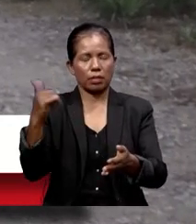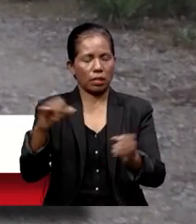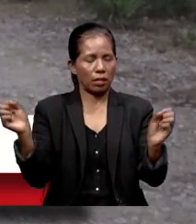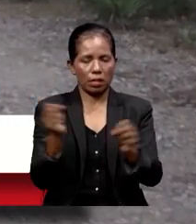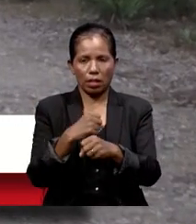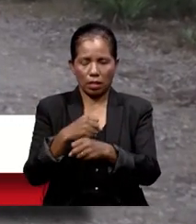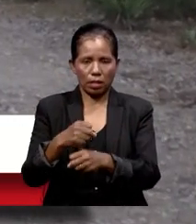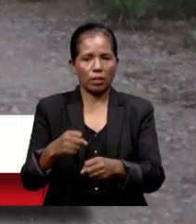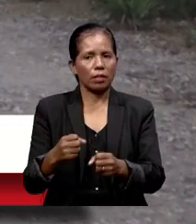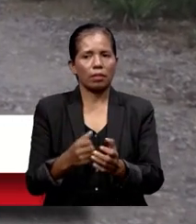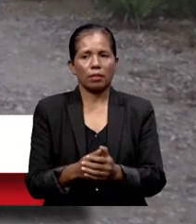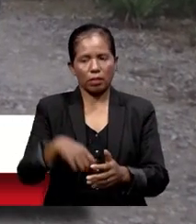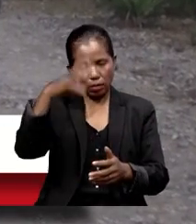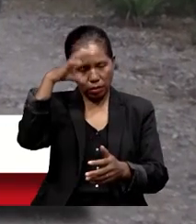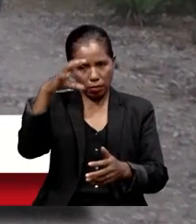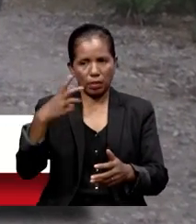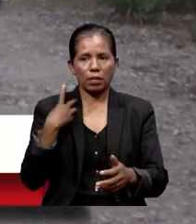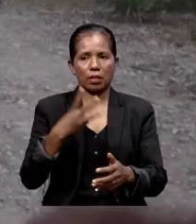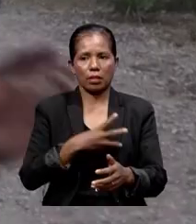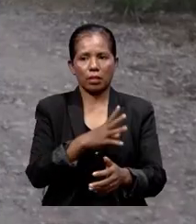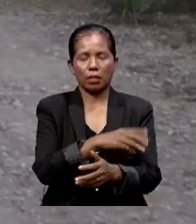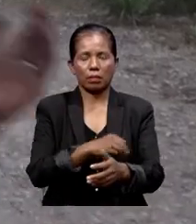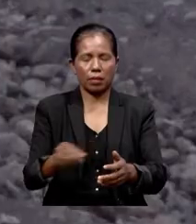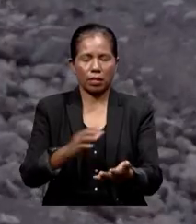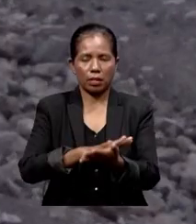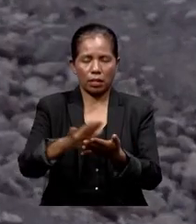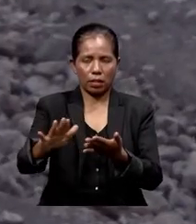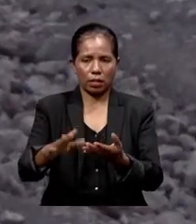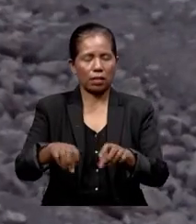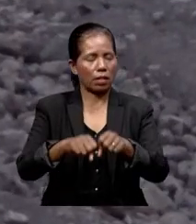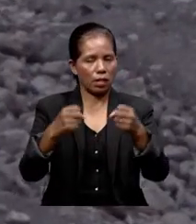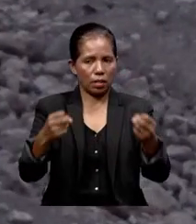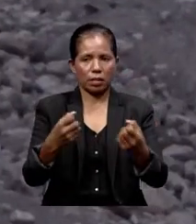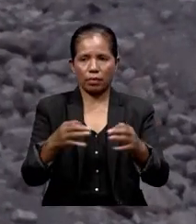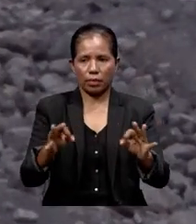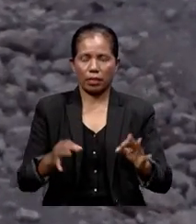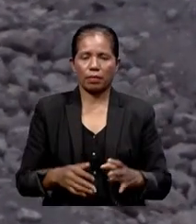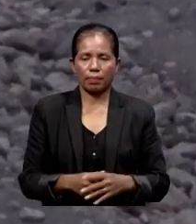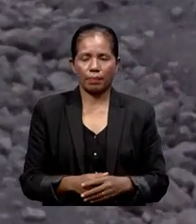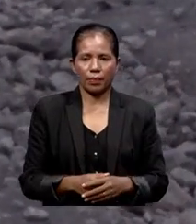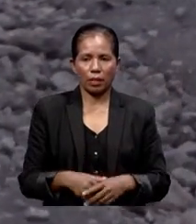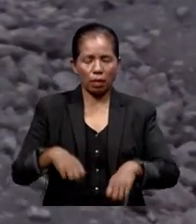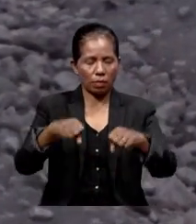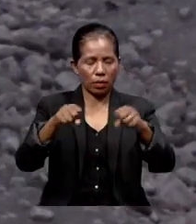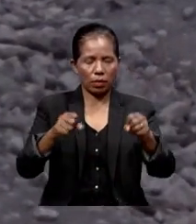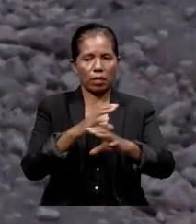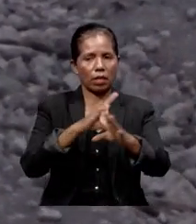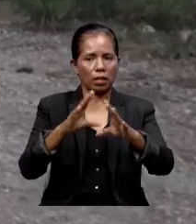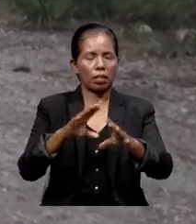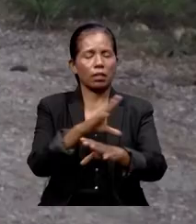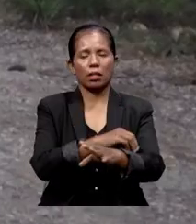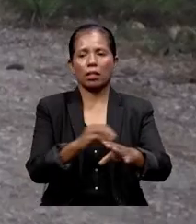ida. Udah buat mai ta ori rahene mau mai tat sal sala atika. Oh motor sia kereta sia nai